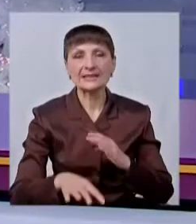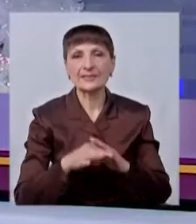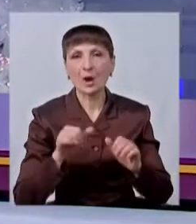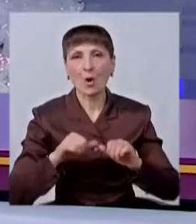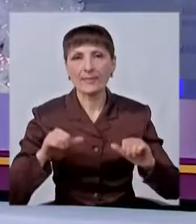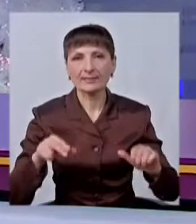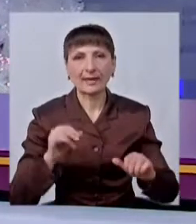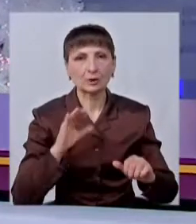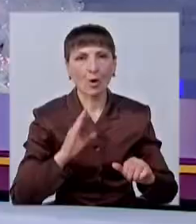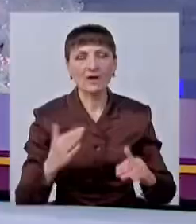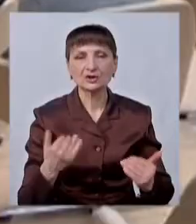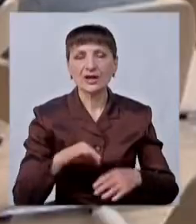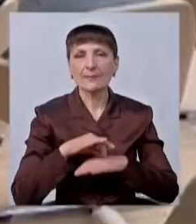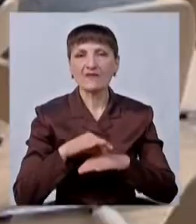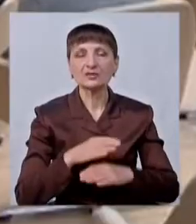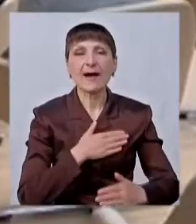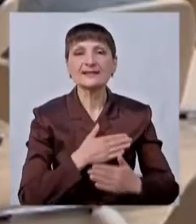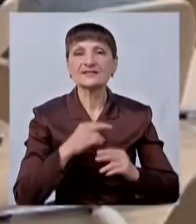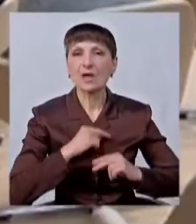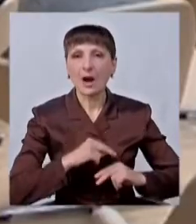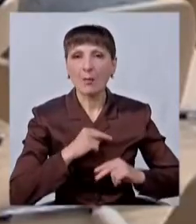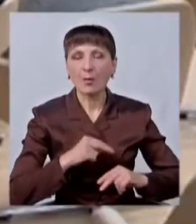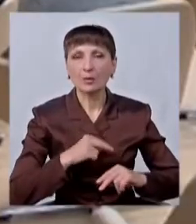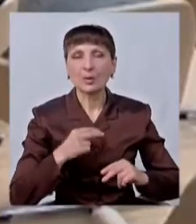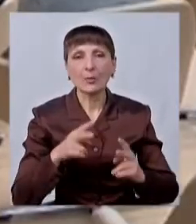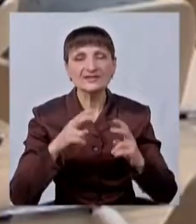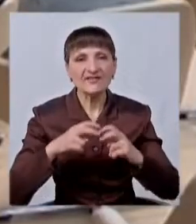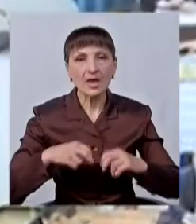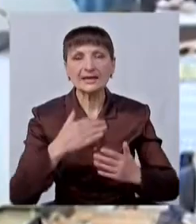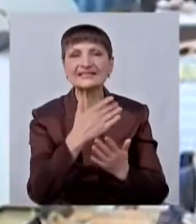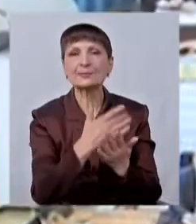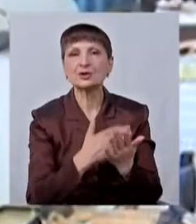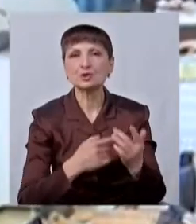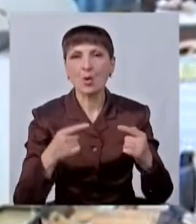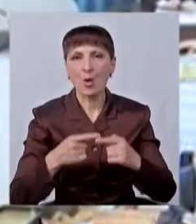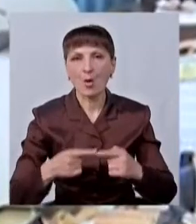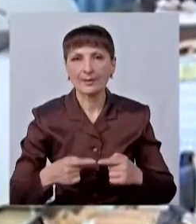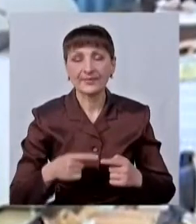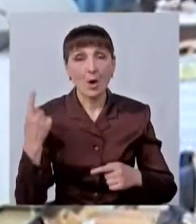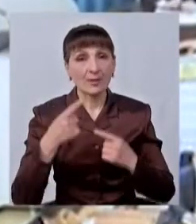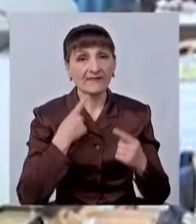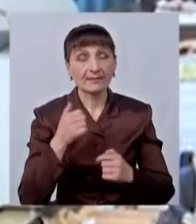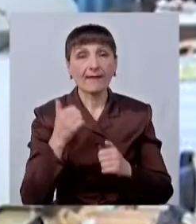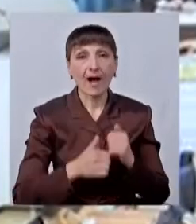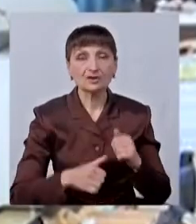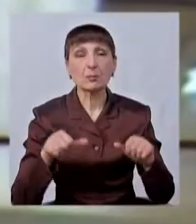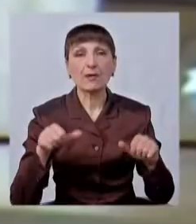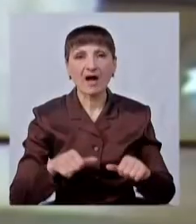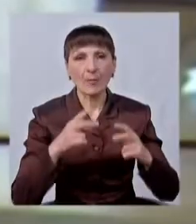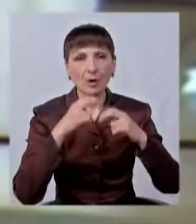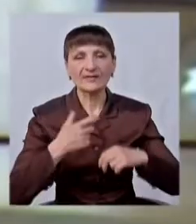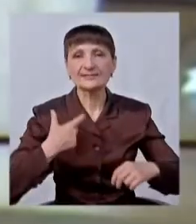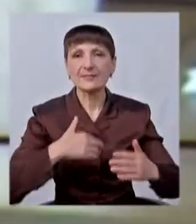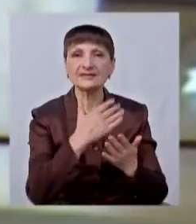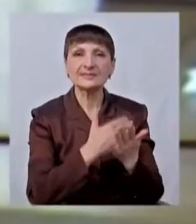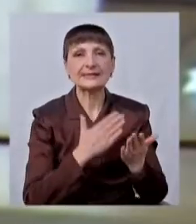Константин Петров, сейчас проводится активная работа по сверке предоставленных списков. По его словам, каждый вправе проверить себя в